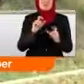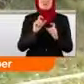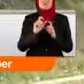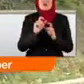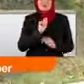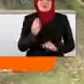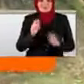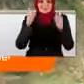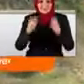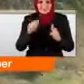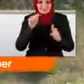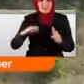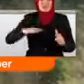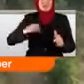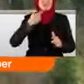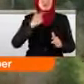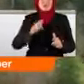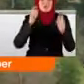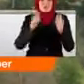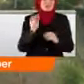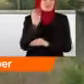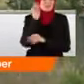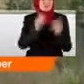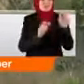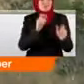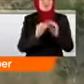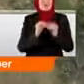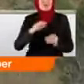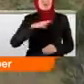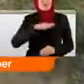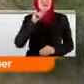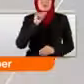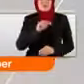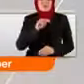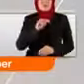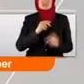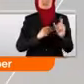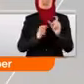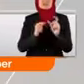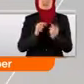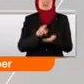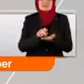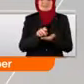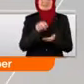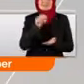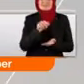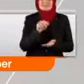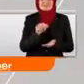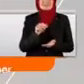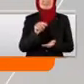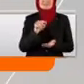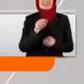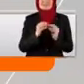Arnavutköy'de yaşayanların başı dersin Çünkü havalar ısındı evlerini çekirgeler bastım yazıyoruz çalış